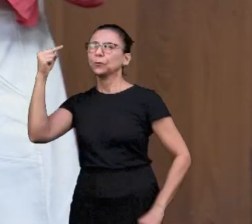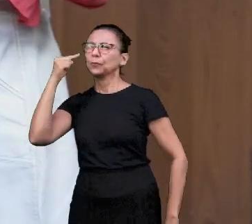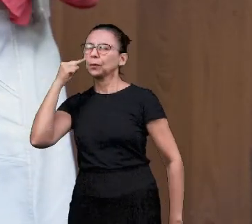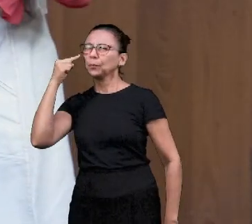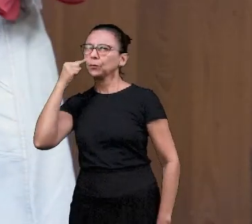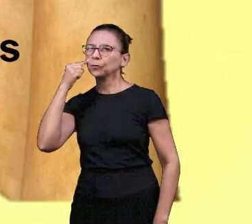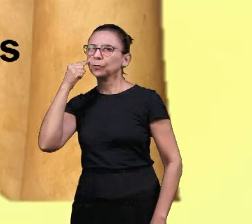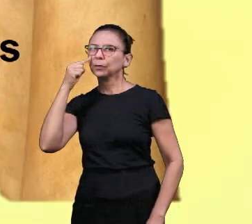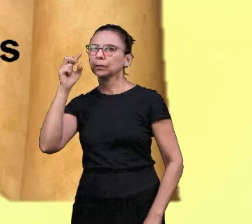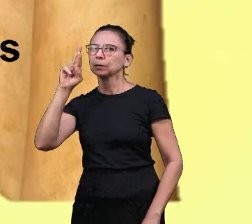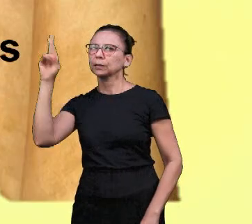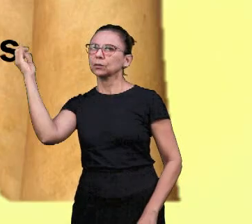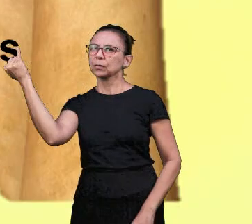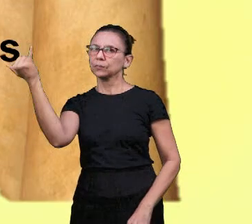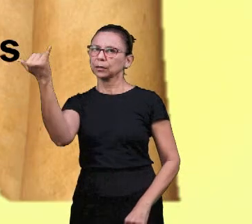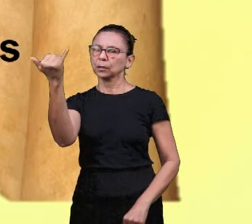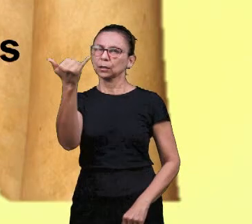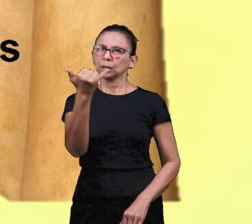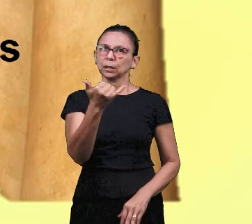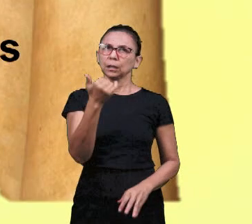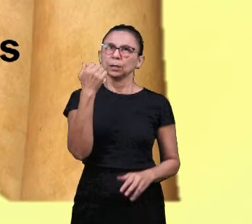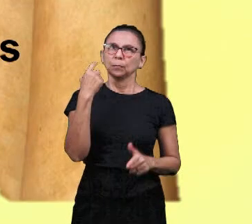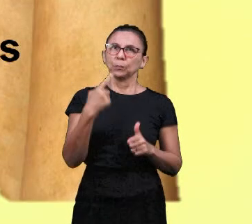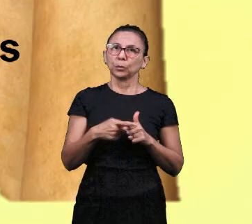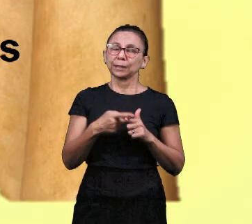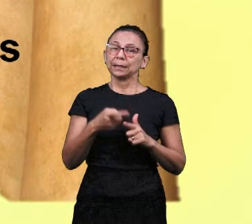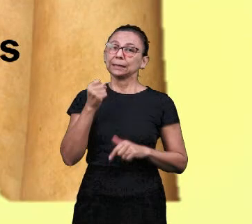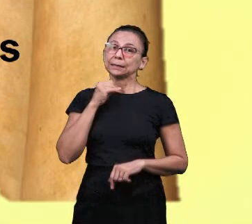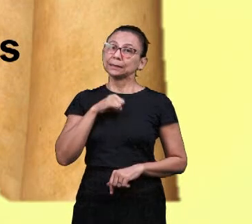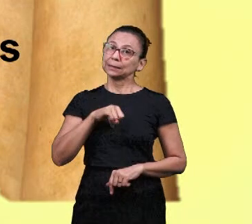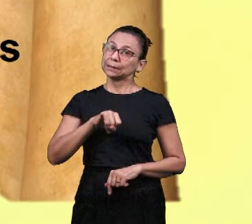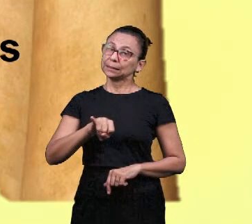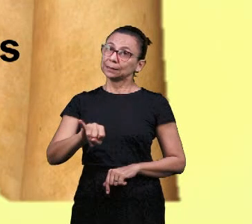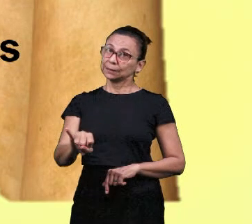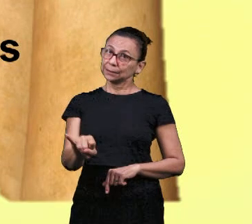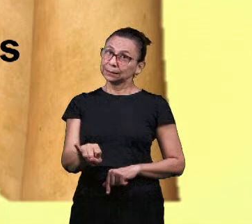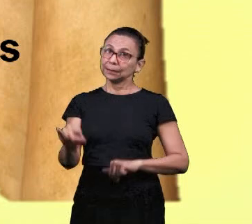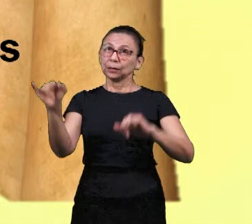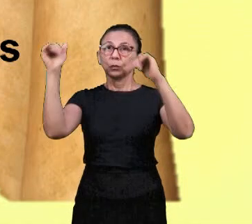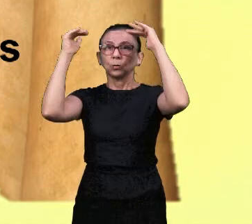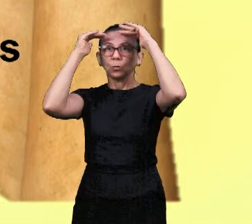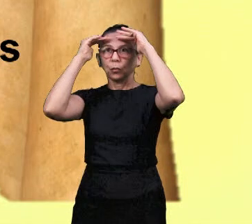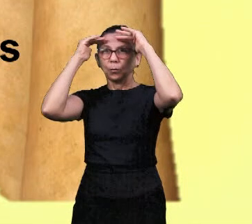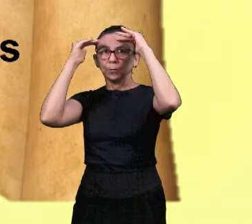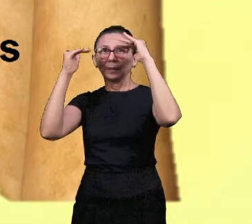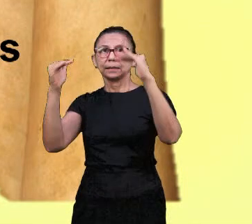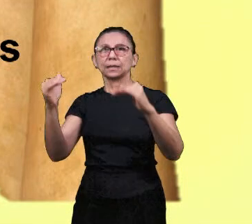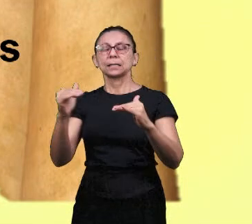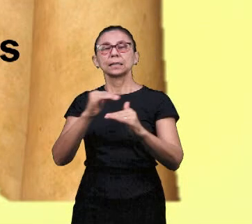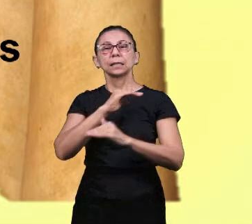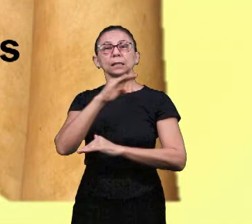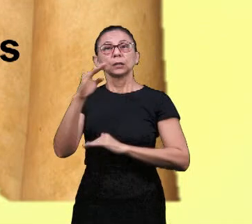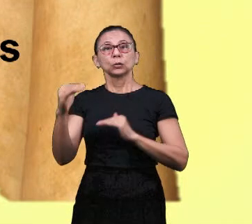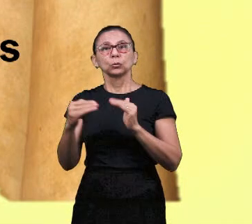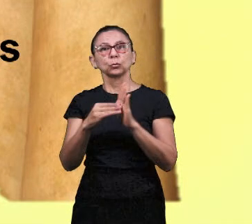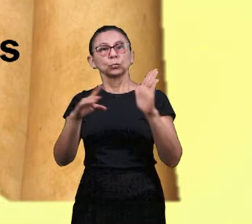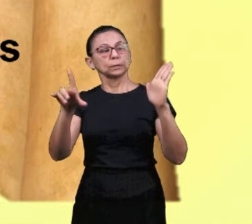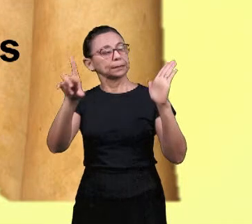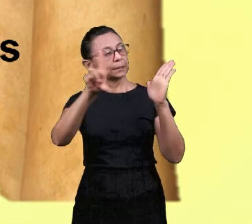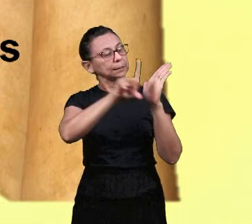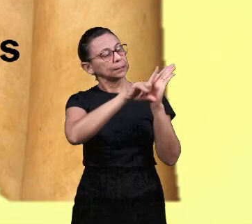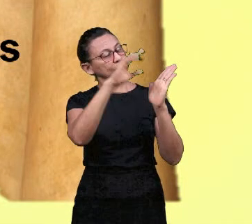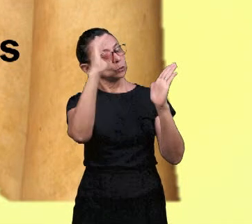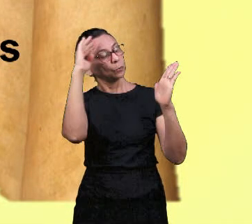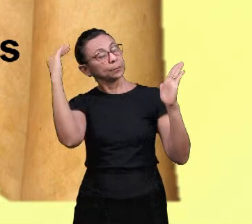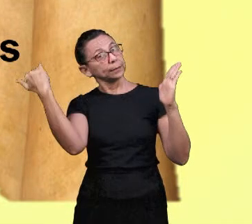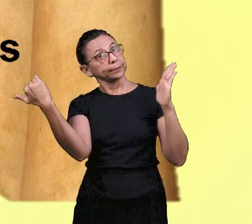si diligemment vous gardez tous les commandements que je vous ordonne à